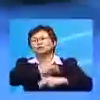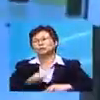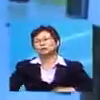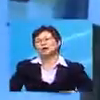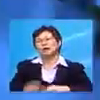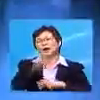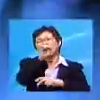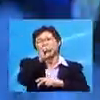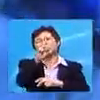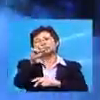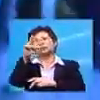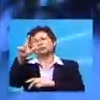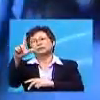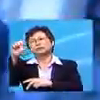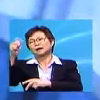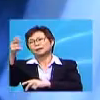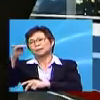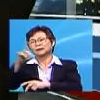Islam